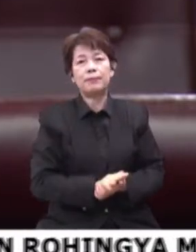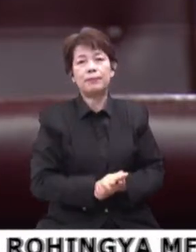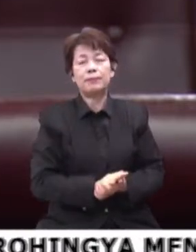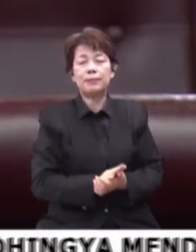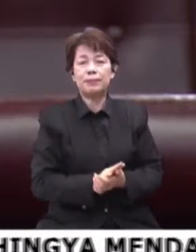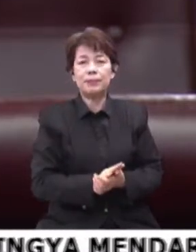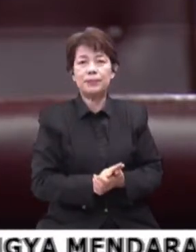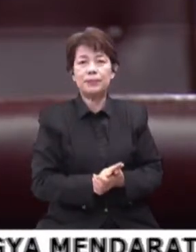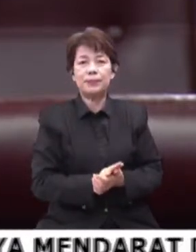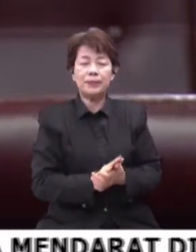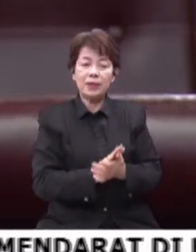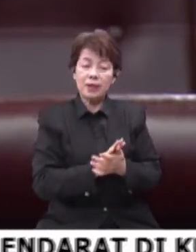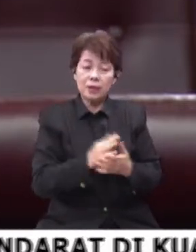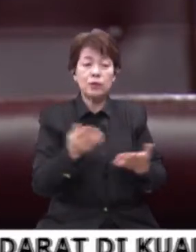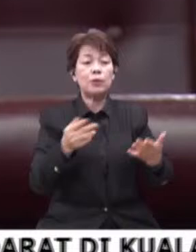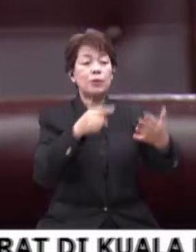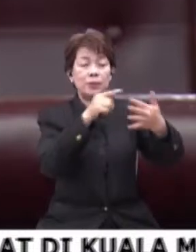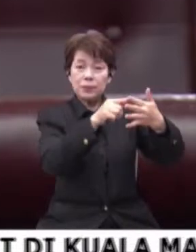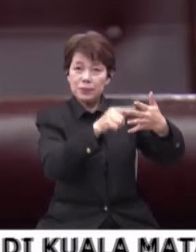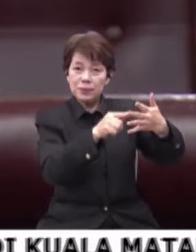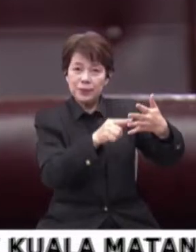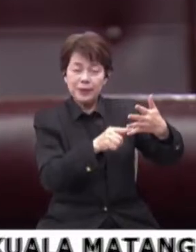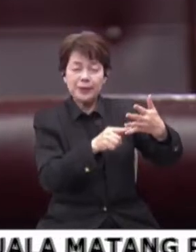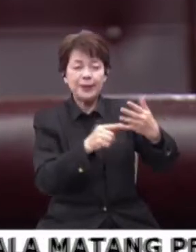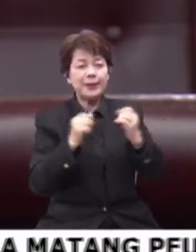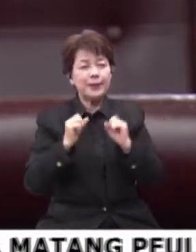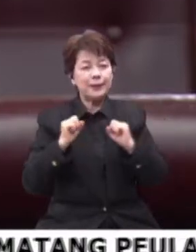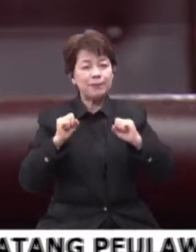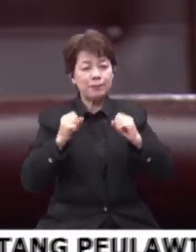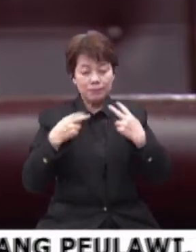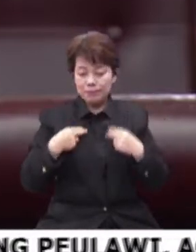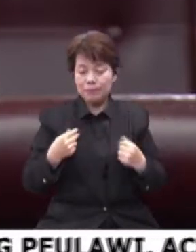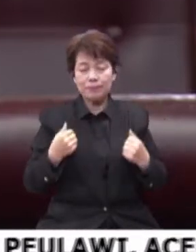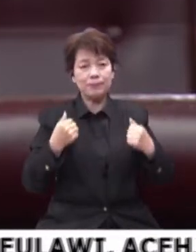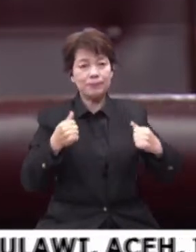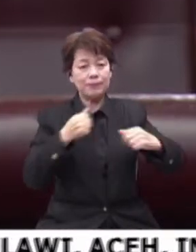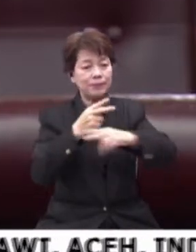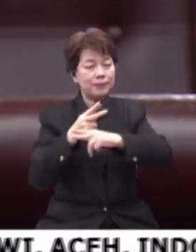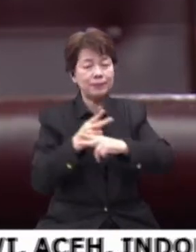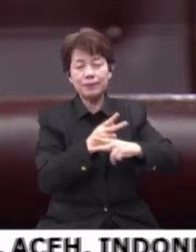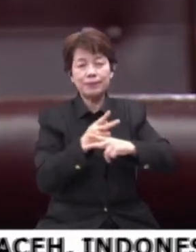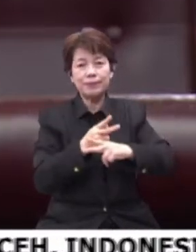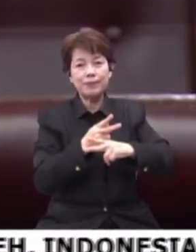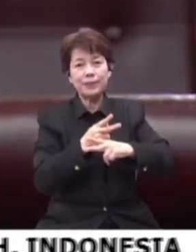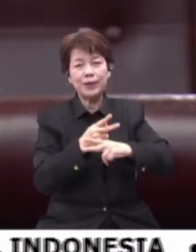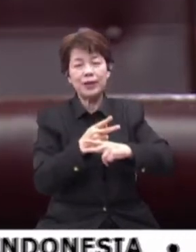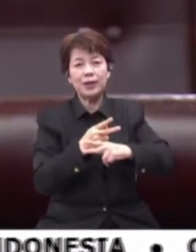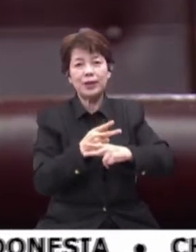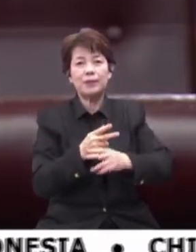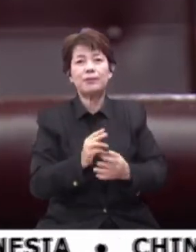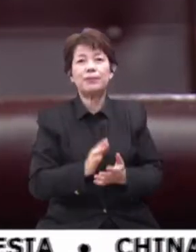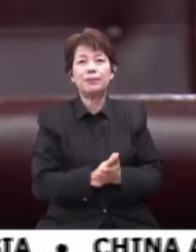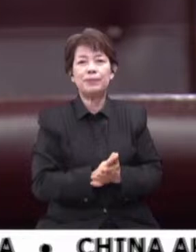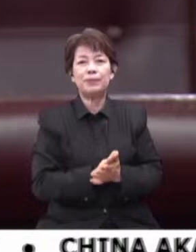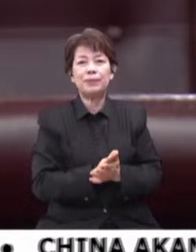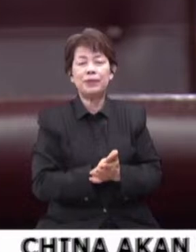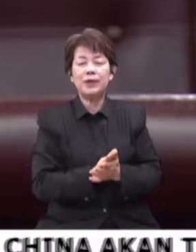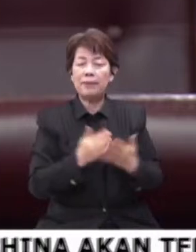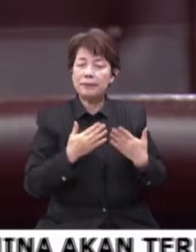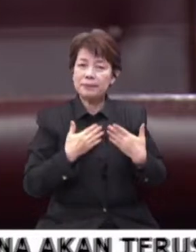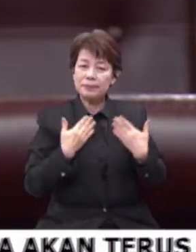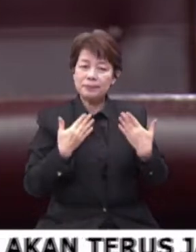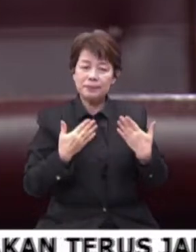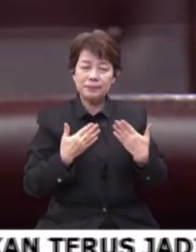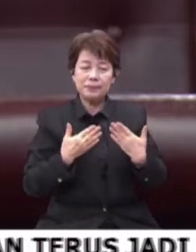kepada perkara yang lebih subur dan lebih menjamin kesehatan dan mudah diselenggarakan untuk pada